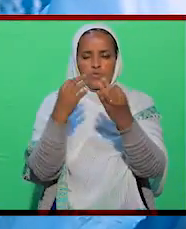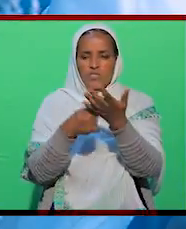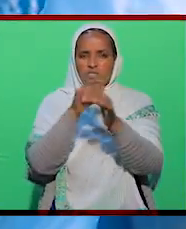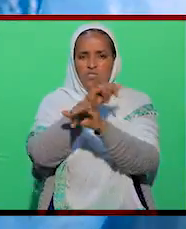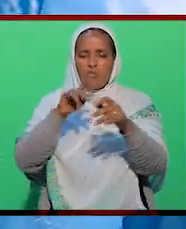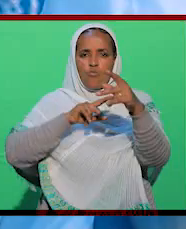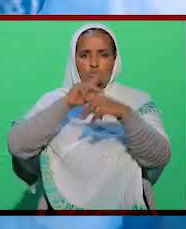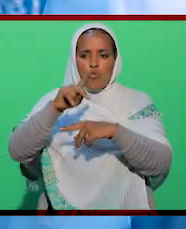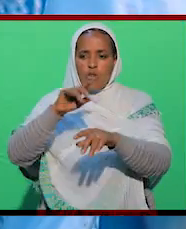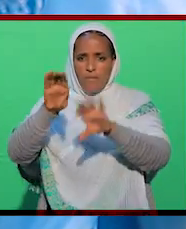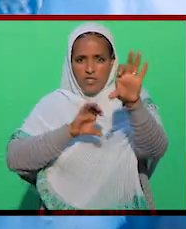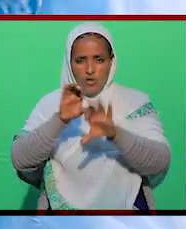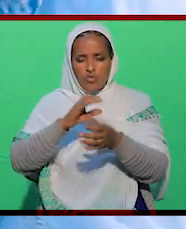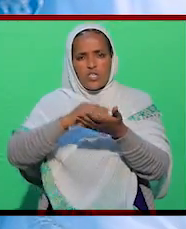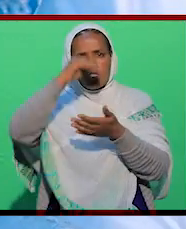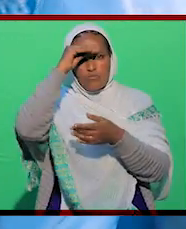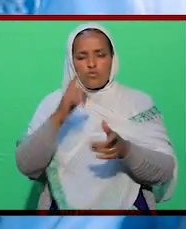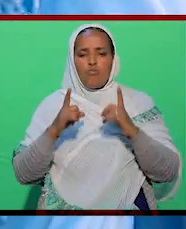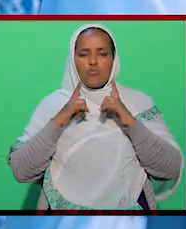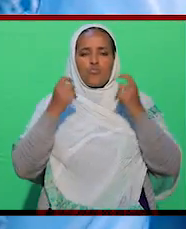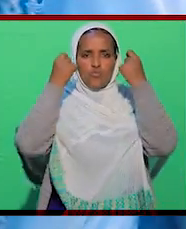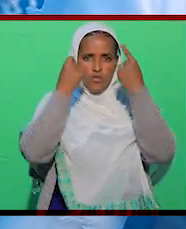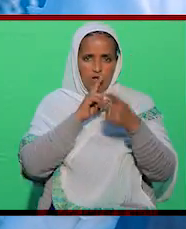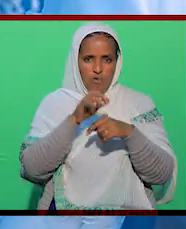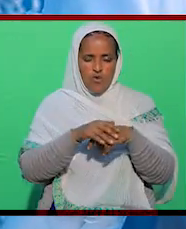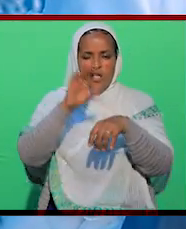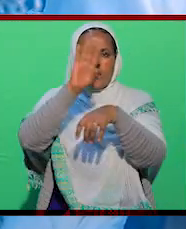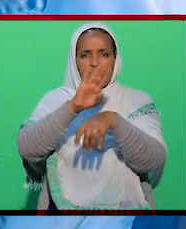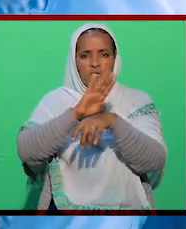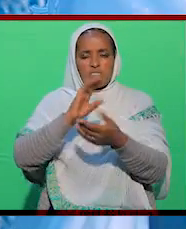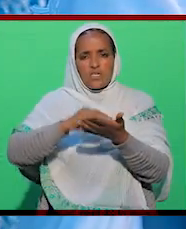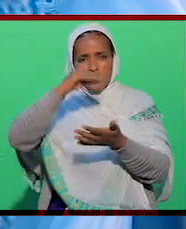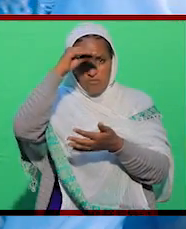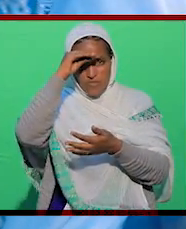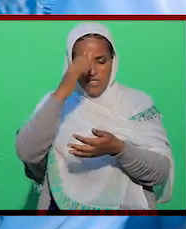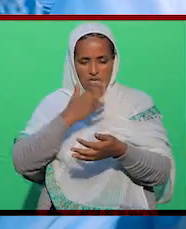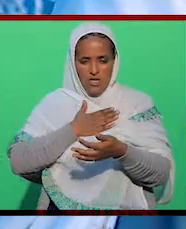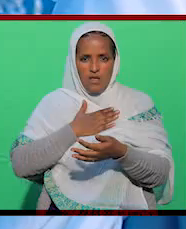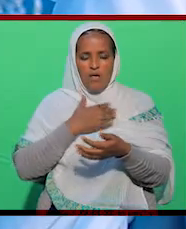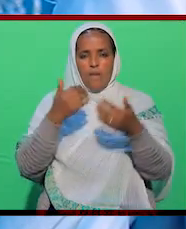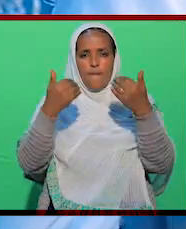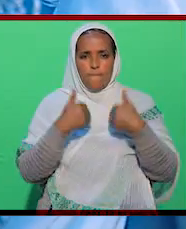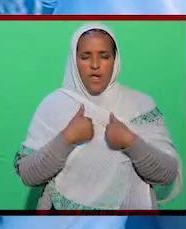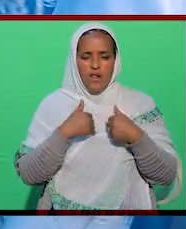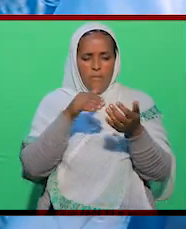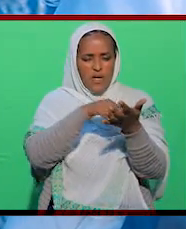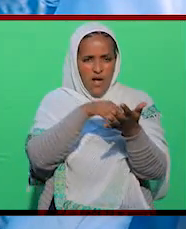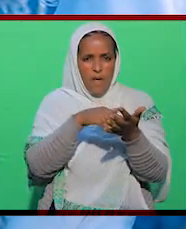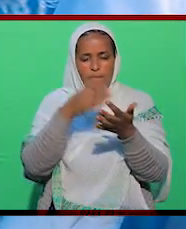የእግዚአብሔር ቤተሰቦች እንደዚህ አይነት ፕሮግራሞች የሚካሄዱት ትምህርት መኖሩን እንድንረዳ ነው የቤተክርስቲያን ትምህርት እንደው እንደኔ